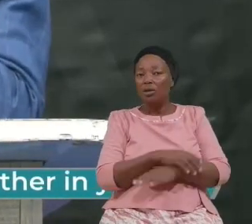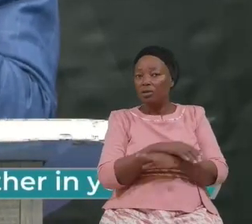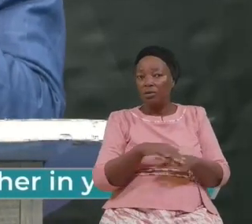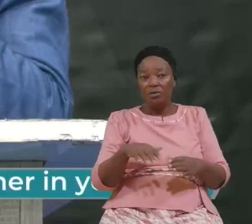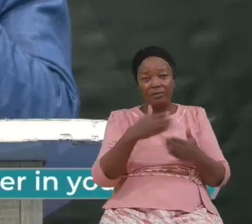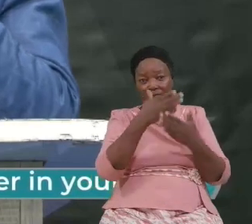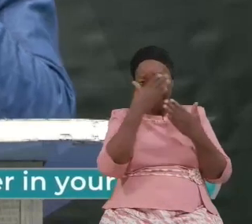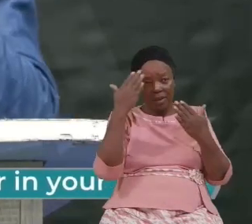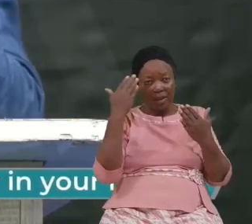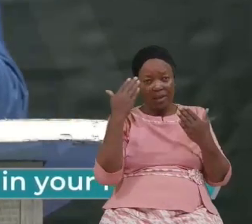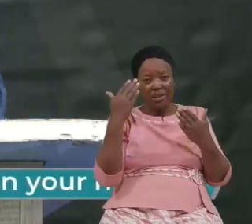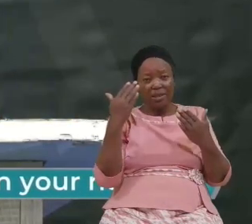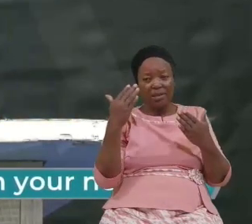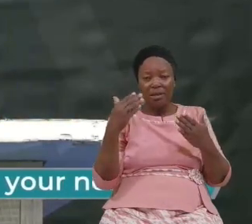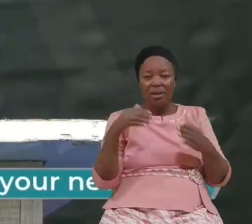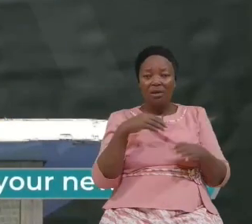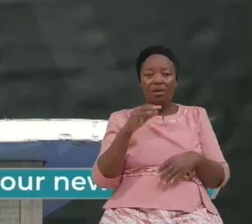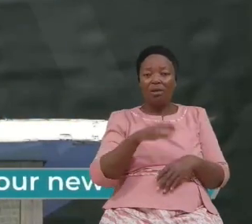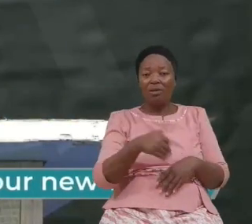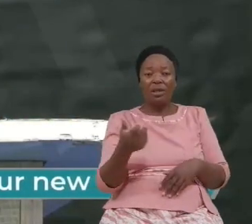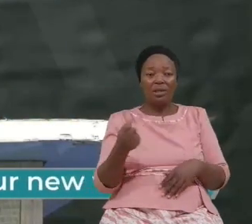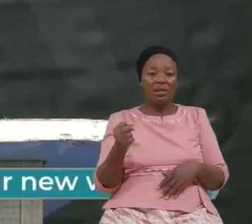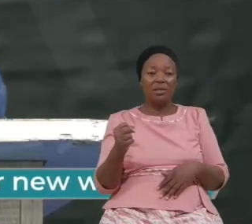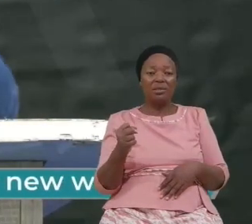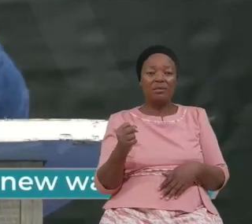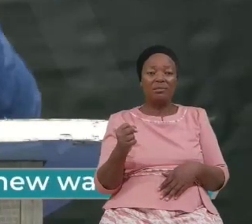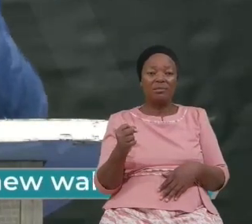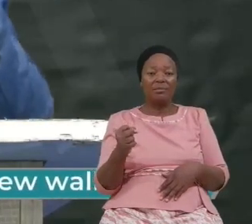nous autres qui sommes aussi là